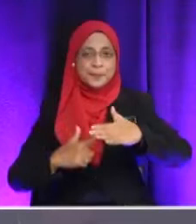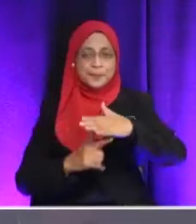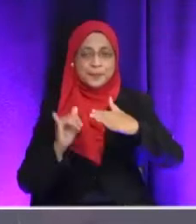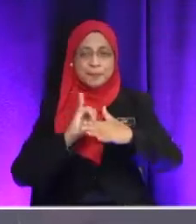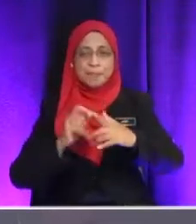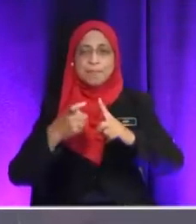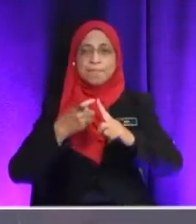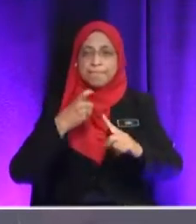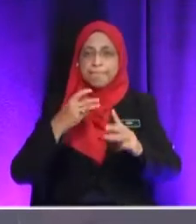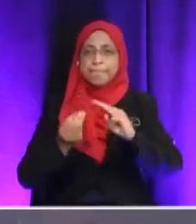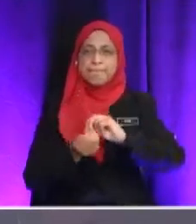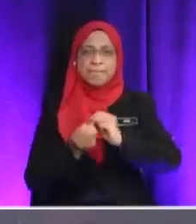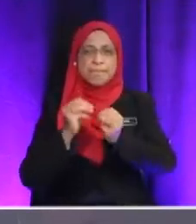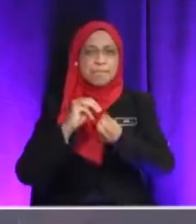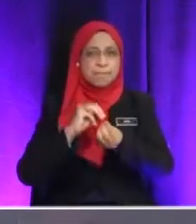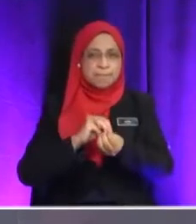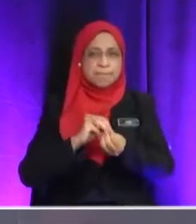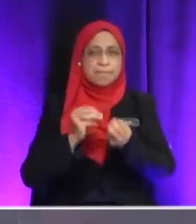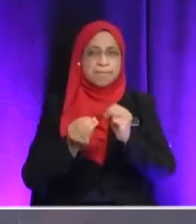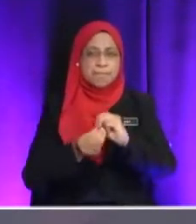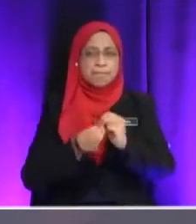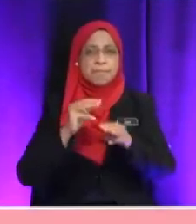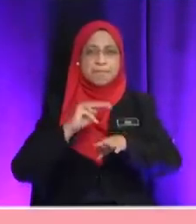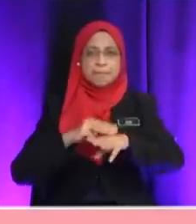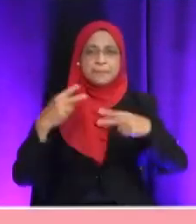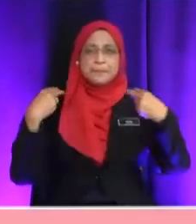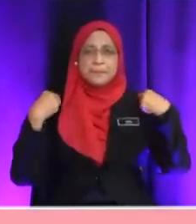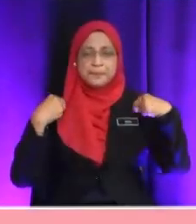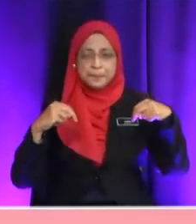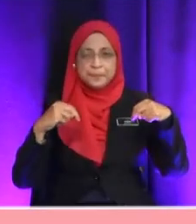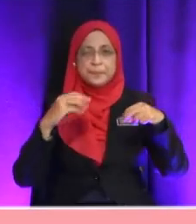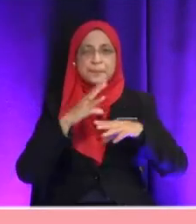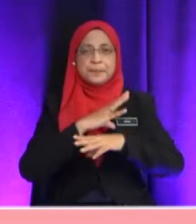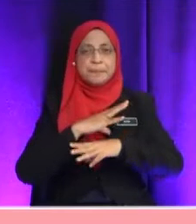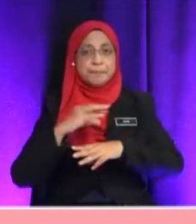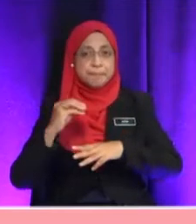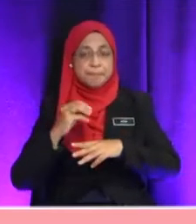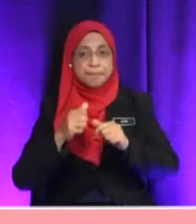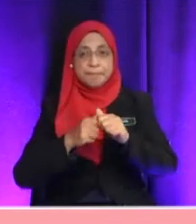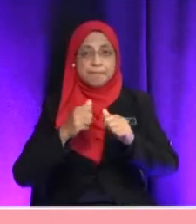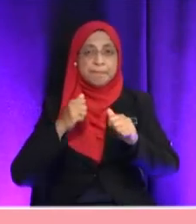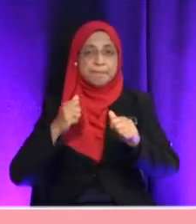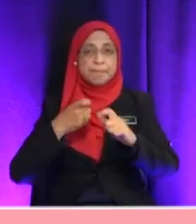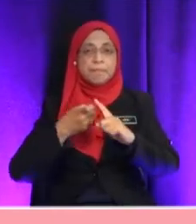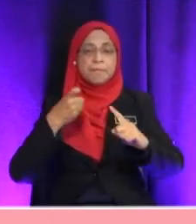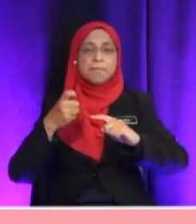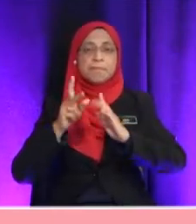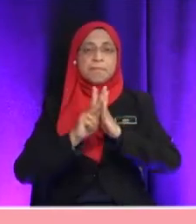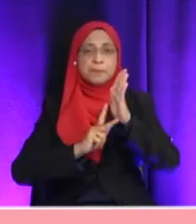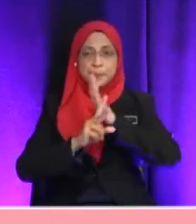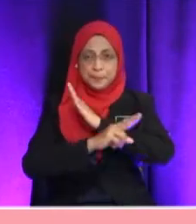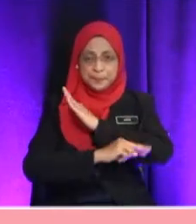risiko dan mengelakkan daripada kerugian inilah fungsi insulin